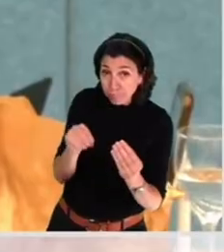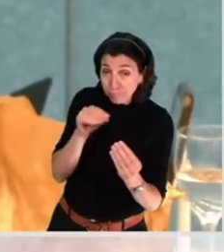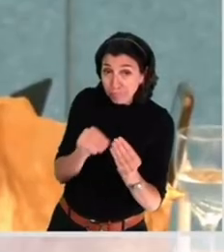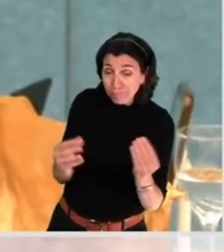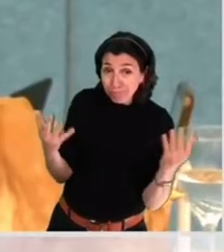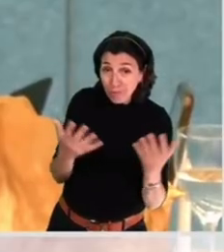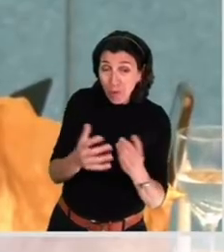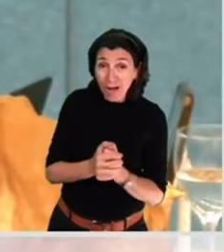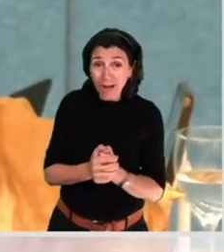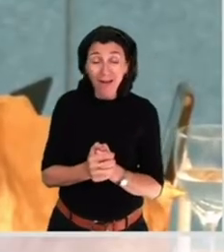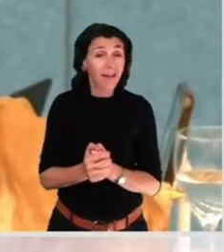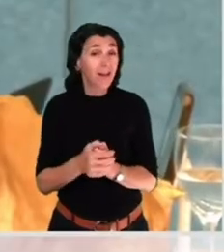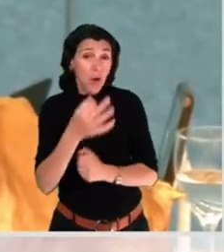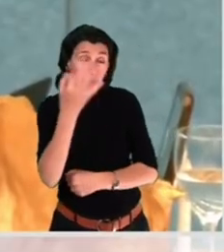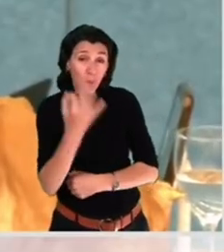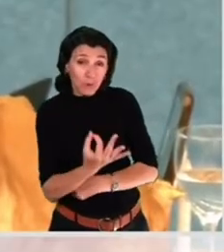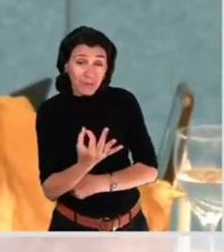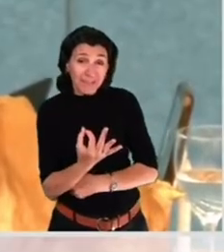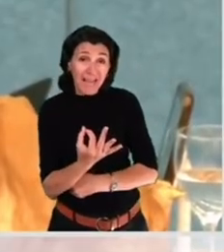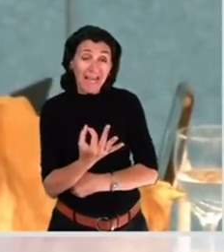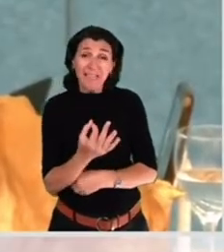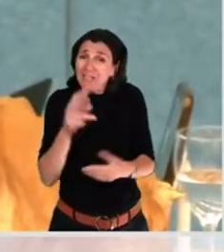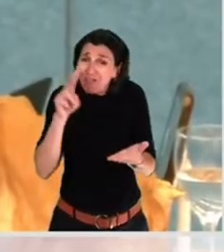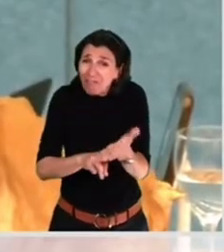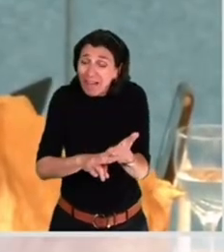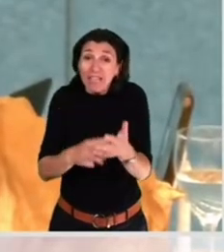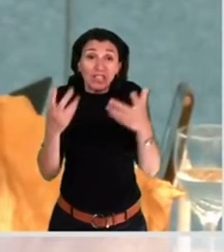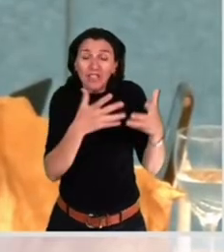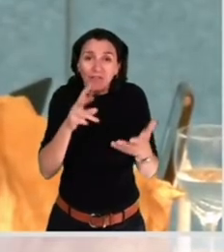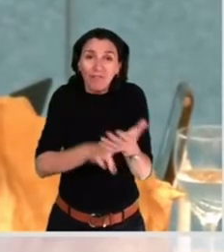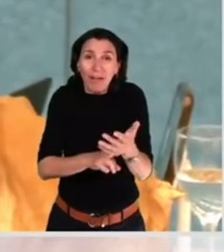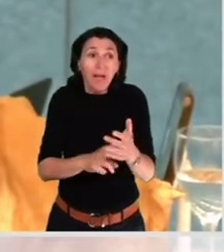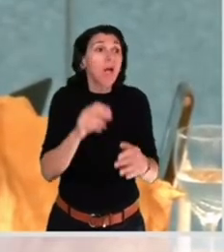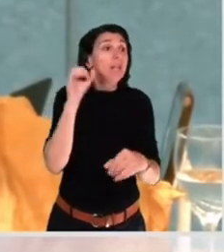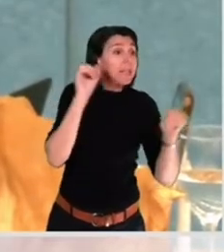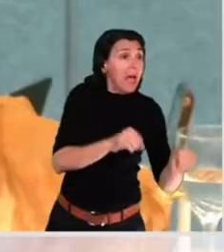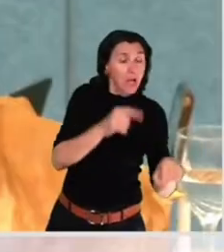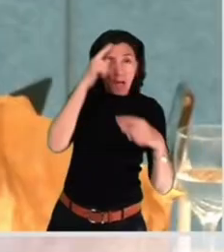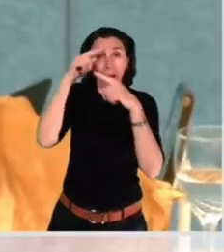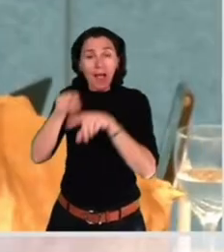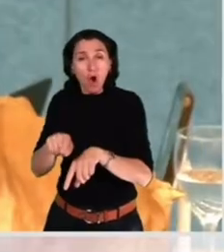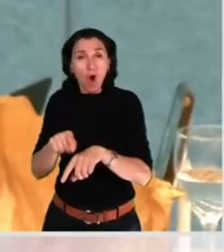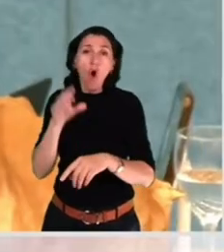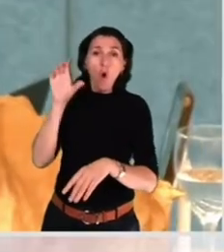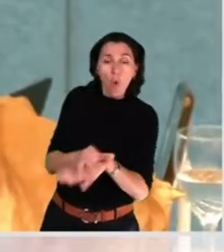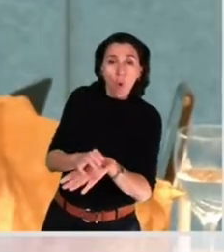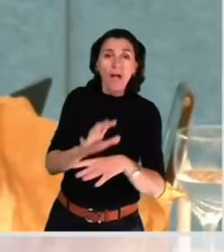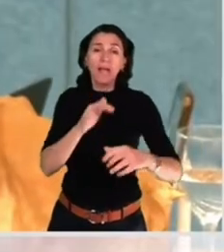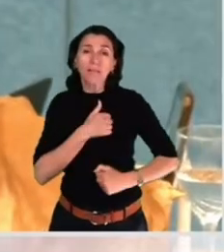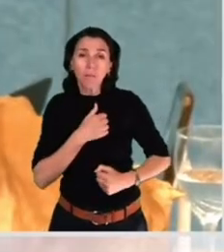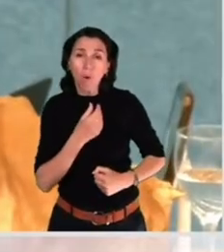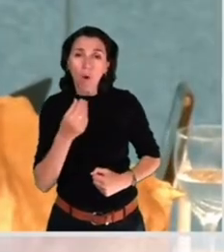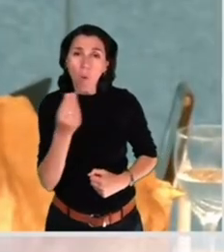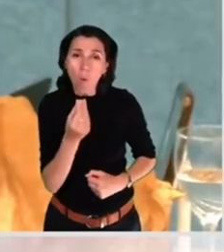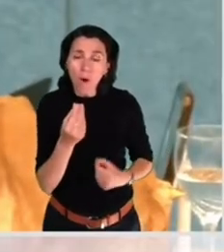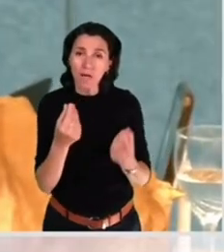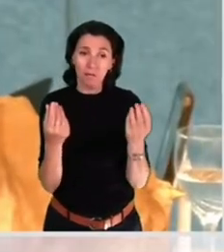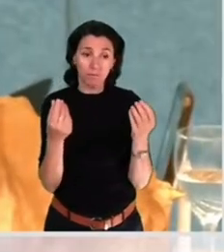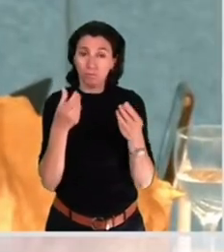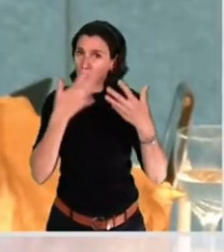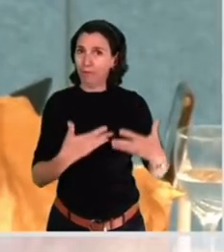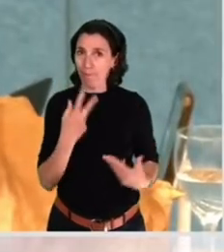part le pourcentage réel des pour et des contre, mais peut-être que cette information m'a échappé. Pourtant, je suis plus